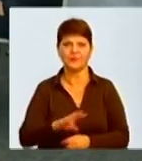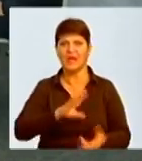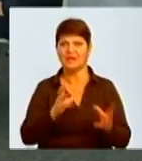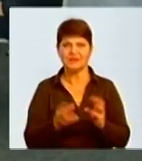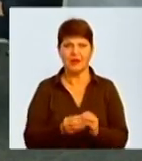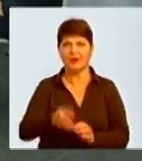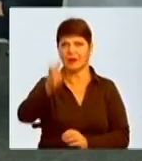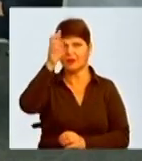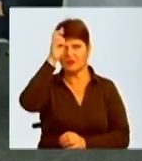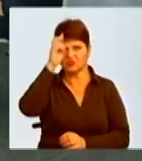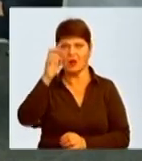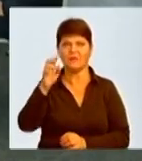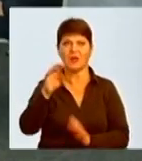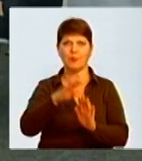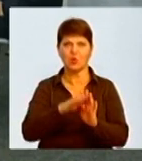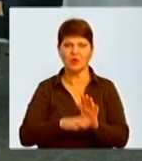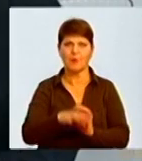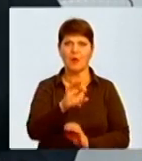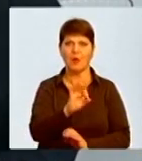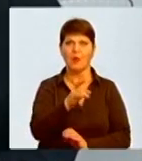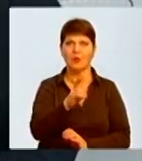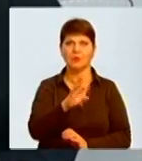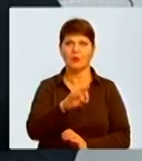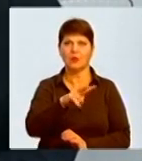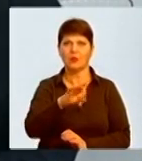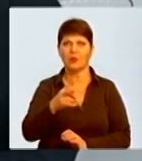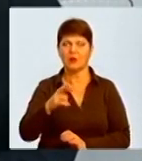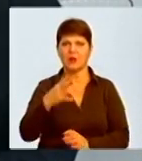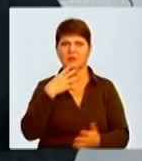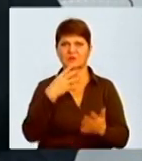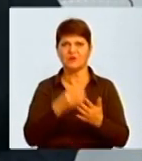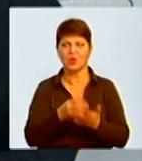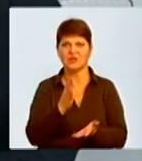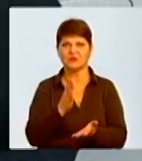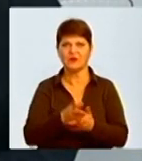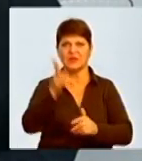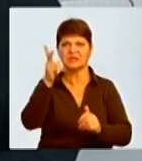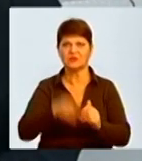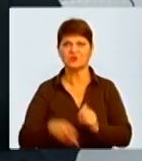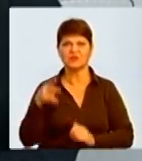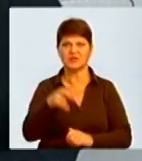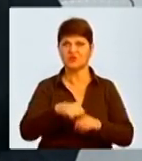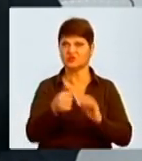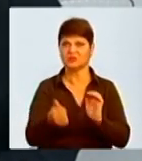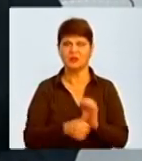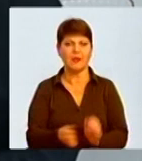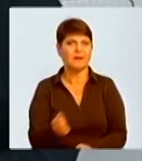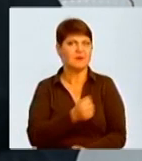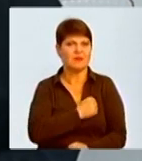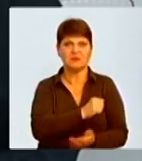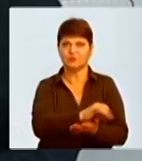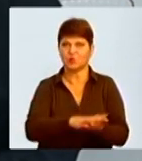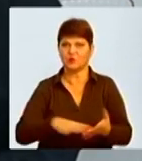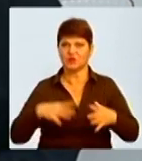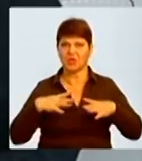державна програма онкологія закінчила своє існування в 2016 році і, на жаль, більше не була продовжена. Але